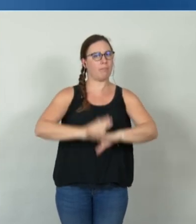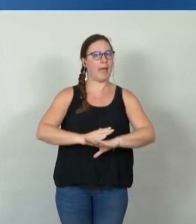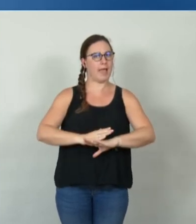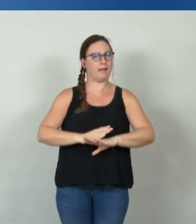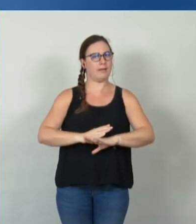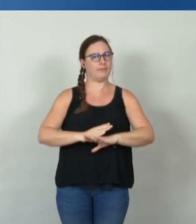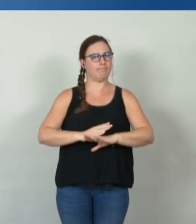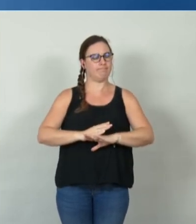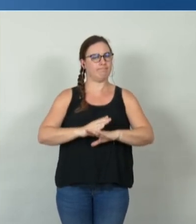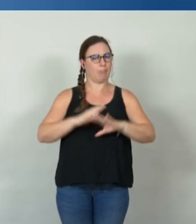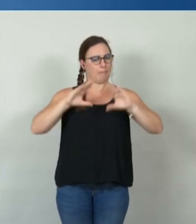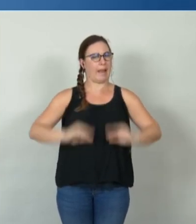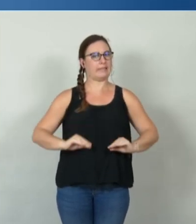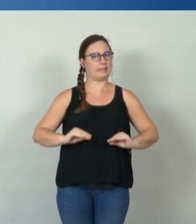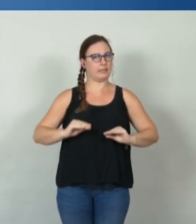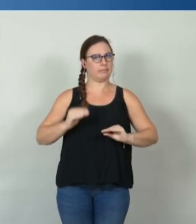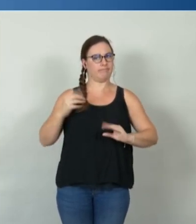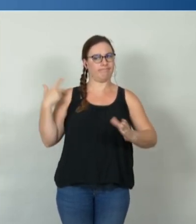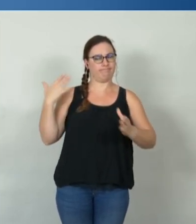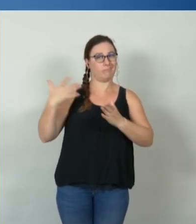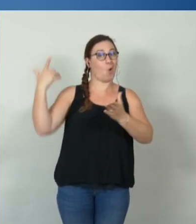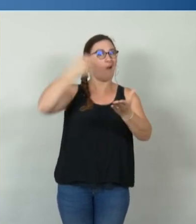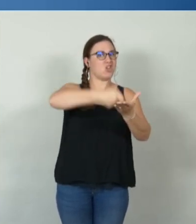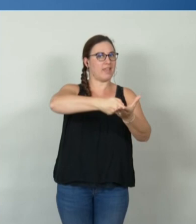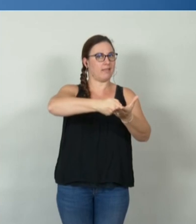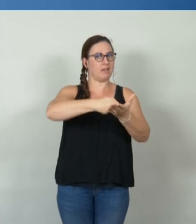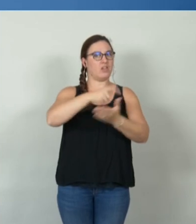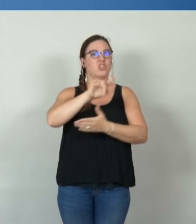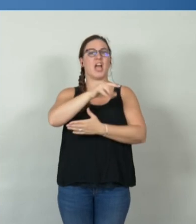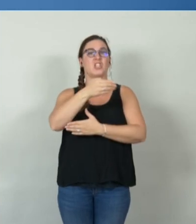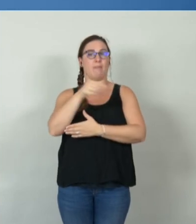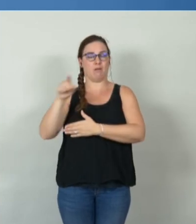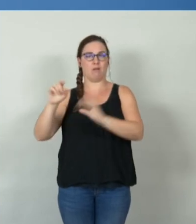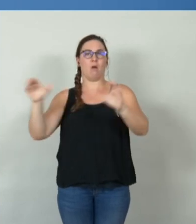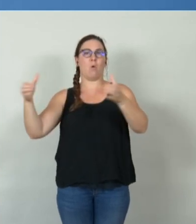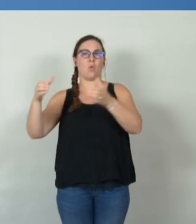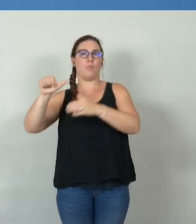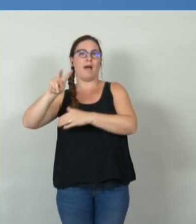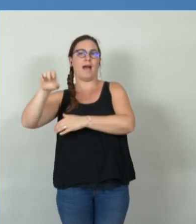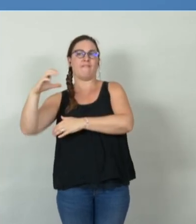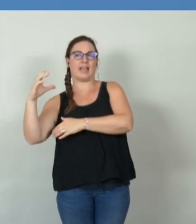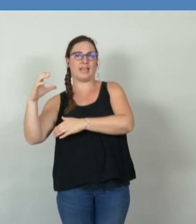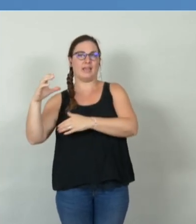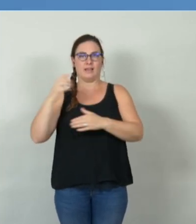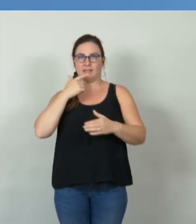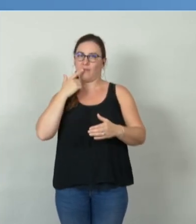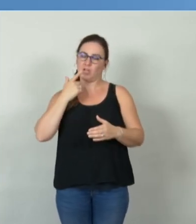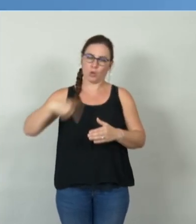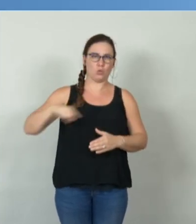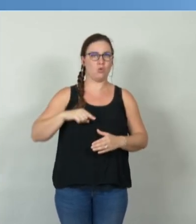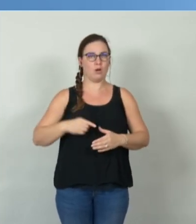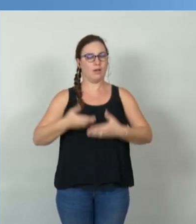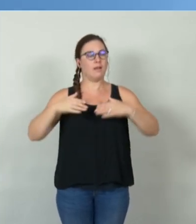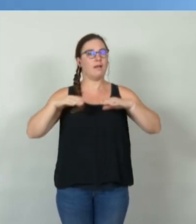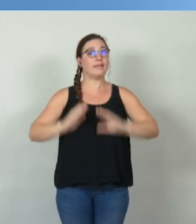de du rachat du GHM par le groupe avec est une position qui dans